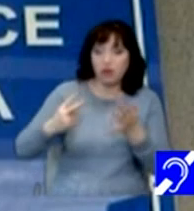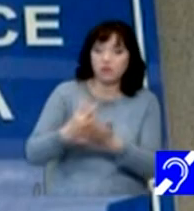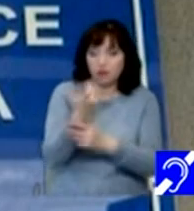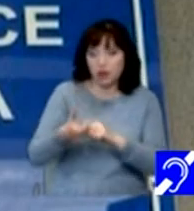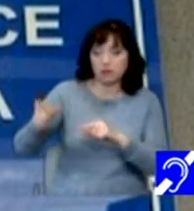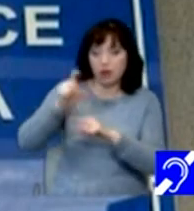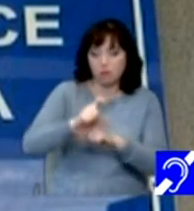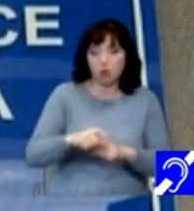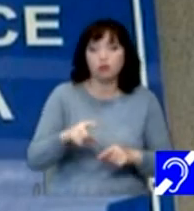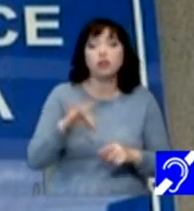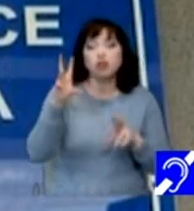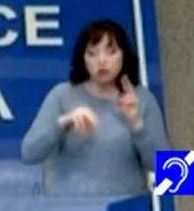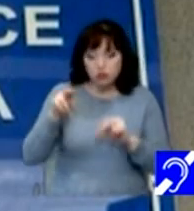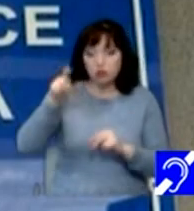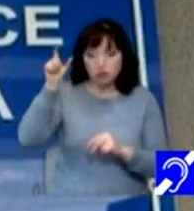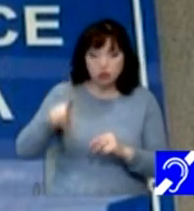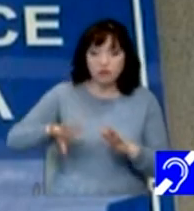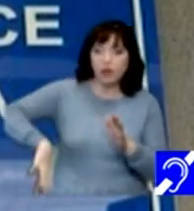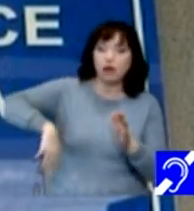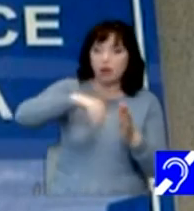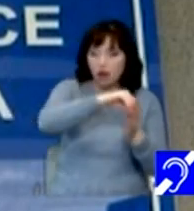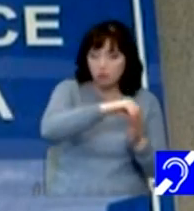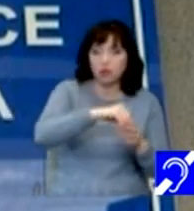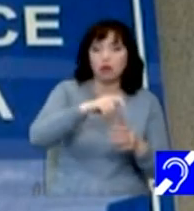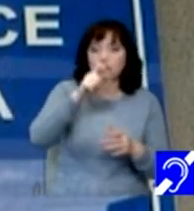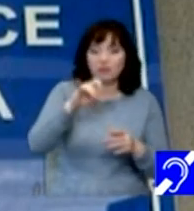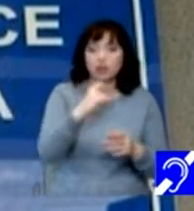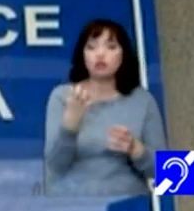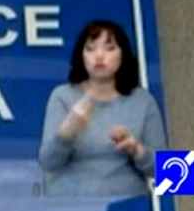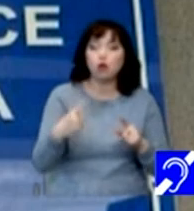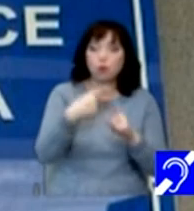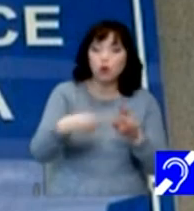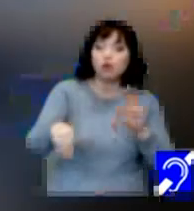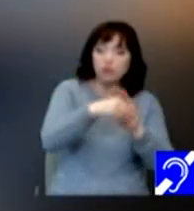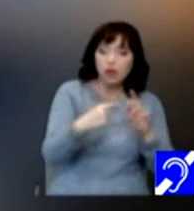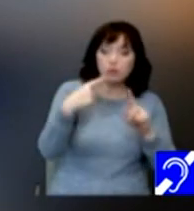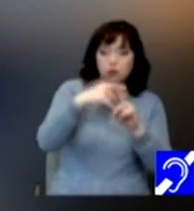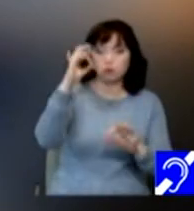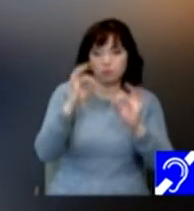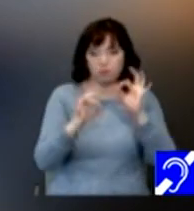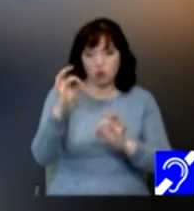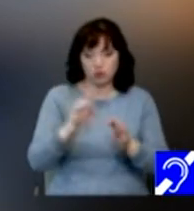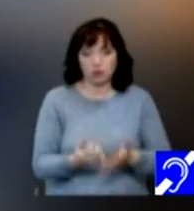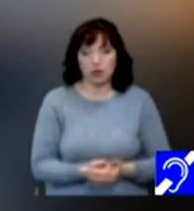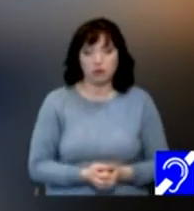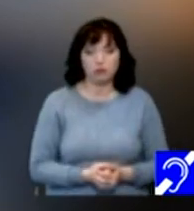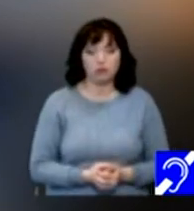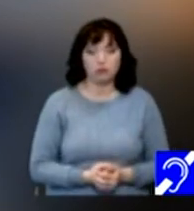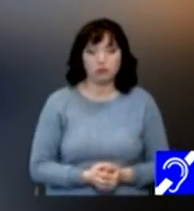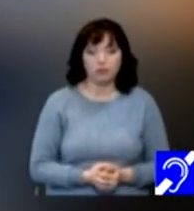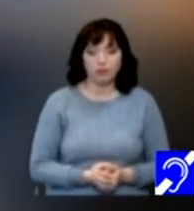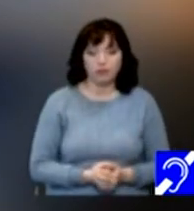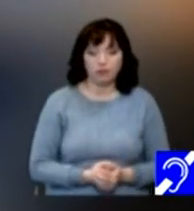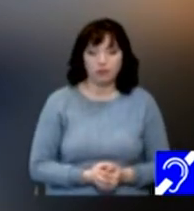pretinsă, organizatorul achita taxa de stat, oferea mită funcționarilor și încasa și comisionul. Și cu variantele astea, e vine, neachită, niște,